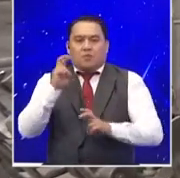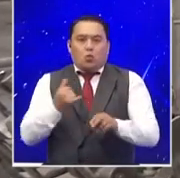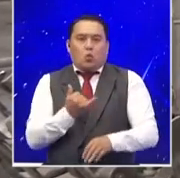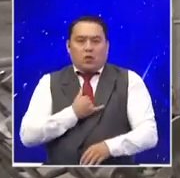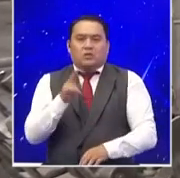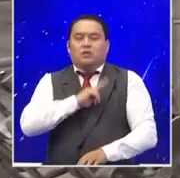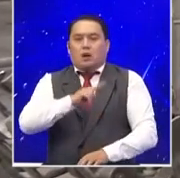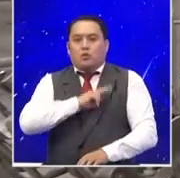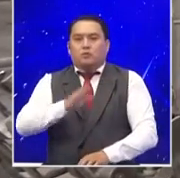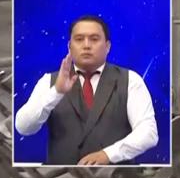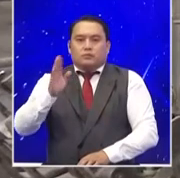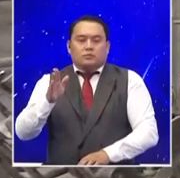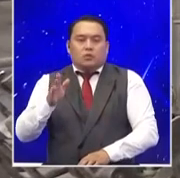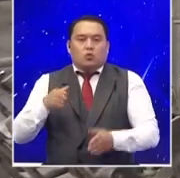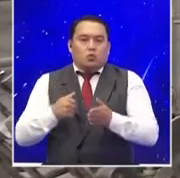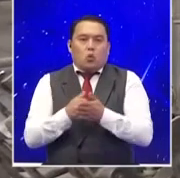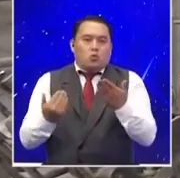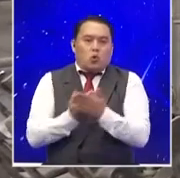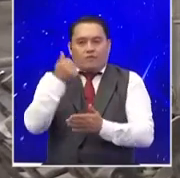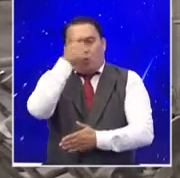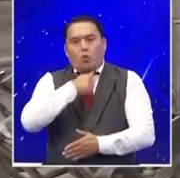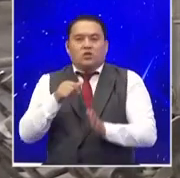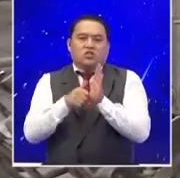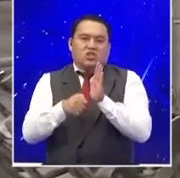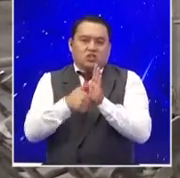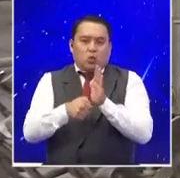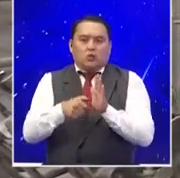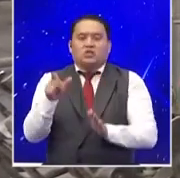будет работать до Нового года в пределах 600